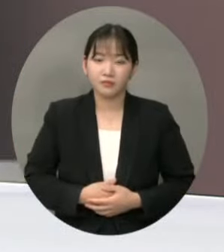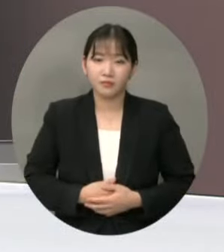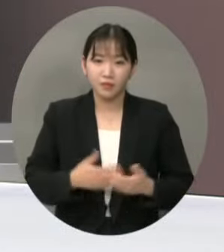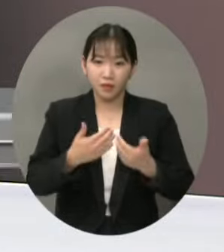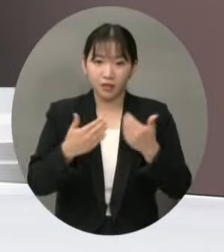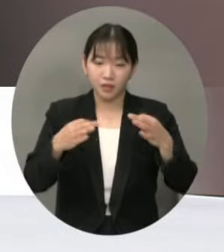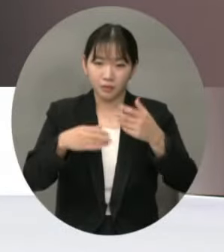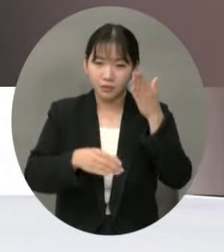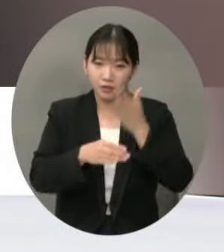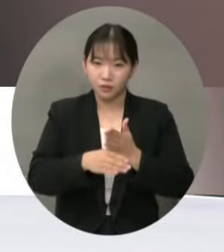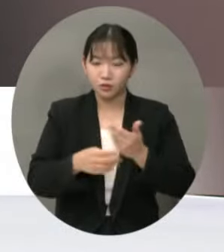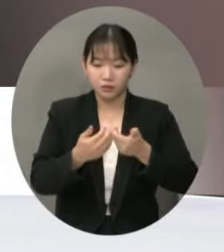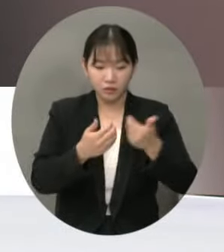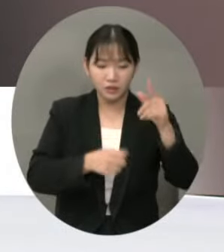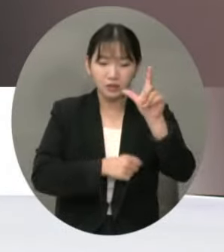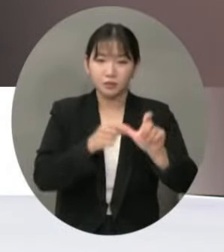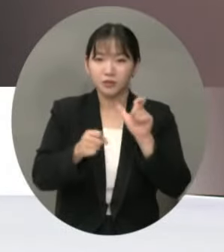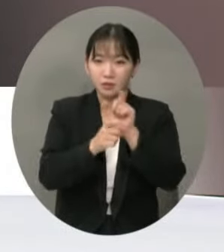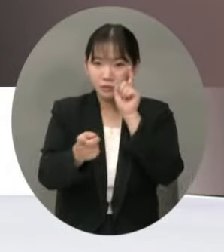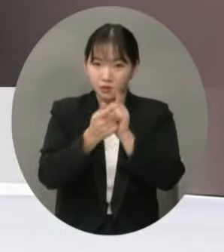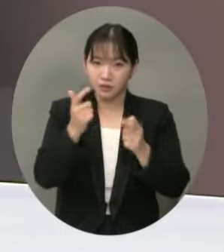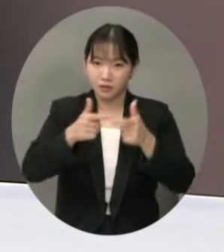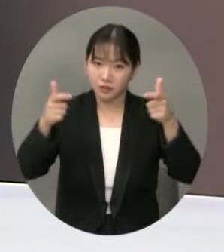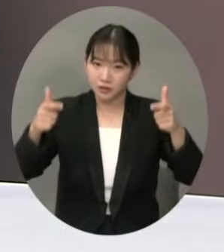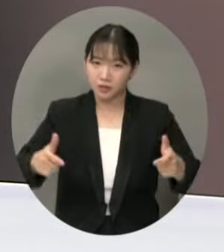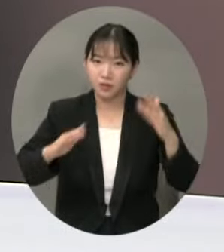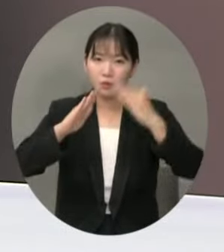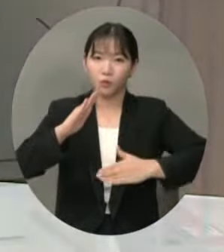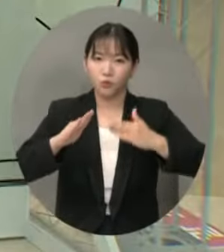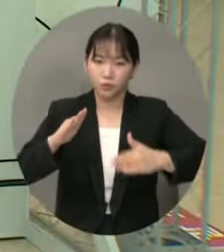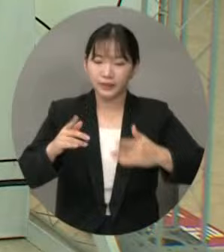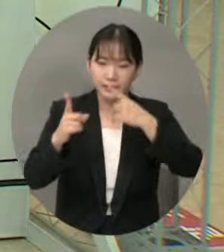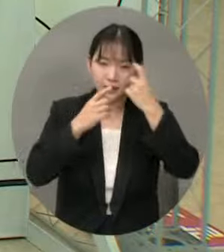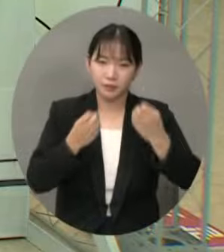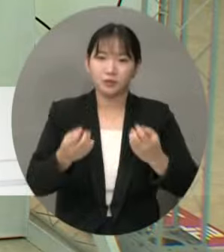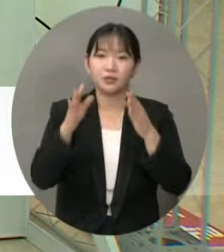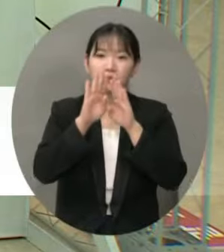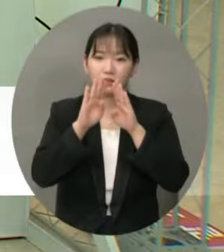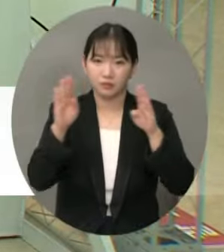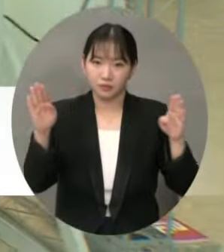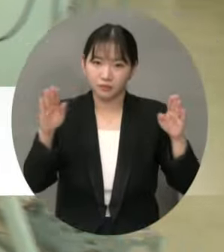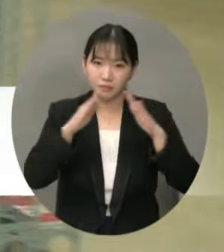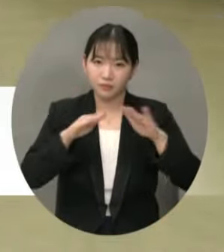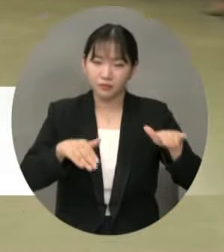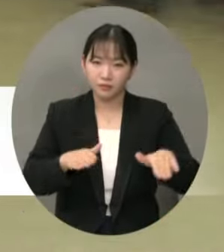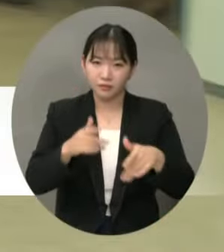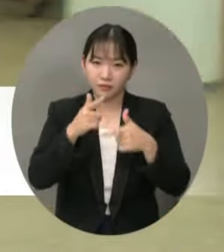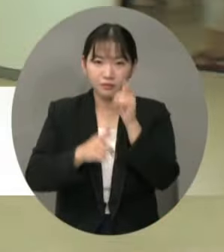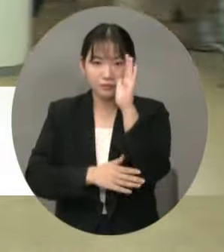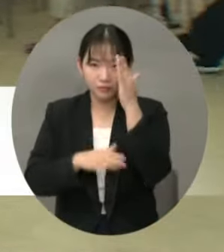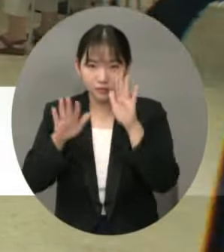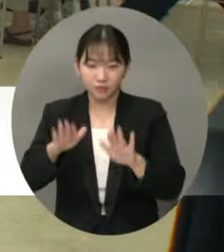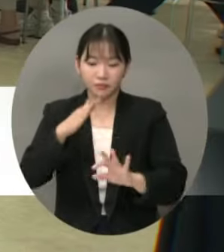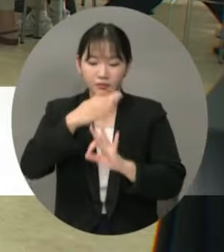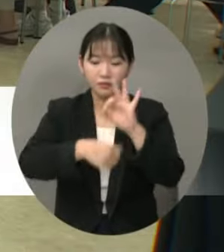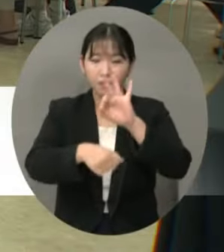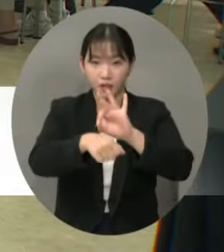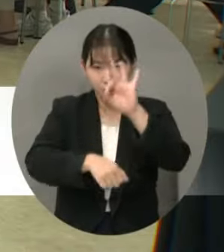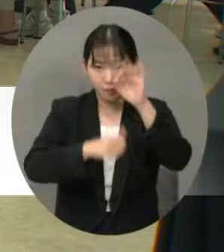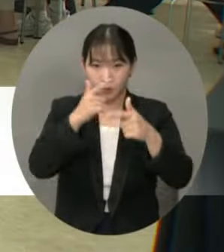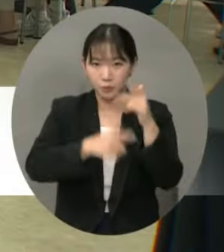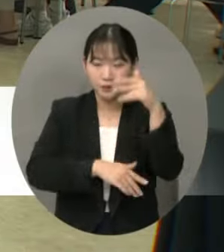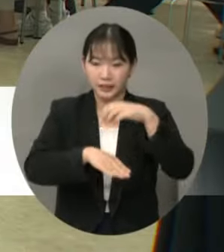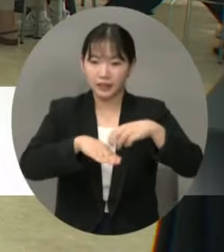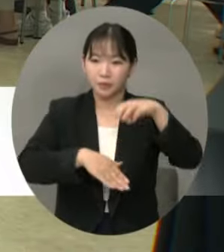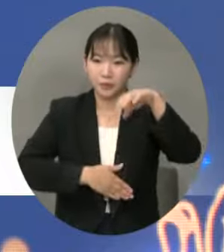고 김대중 대통령 서거 15주기를 맞아 목포에서도 공식 추모 행사가 열렸습니다. 전남도와 목포시는 오늘 오전 10시에